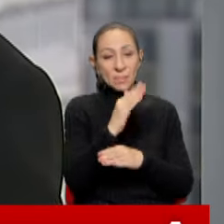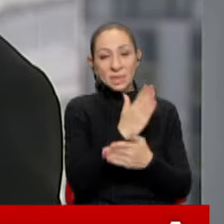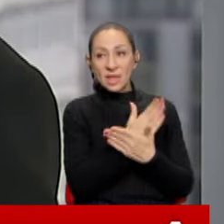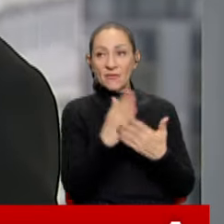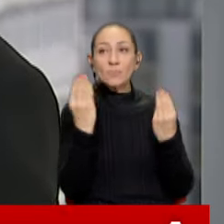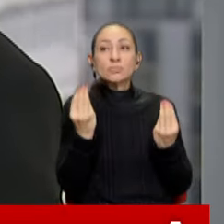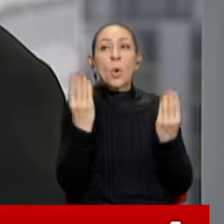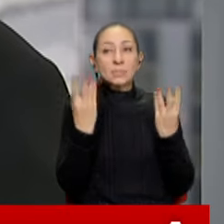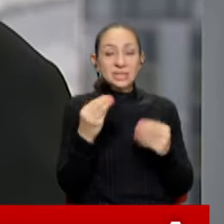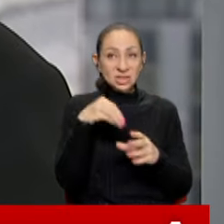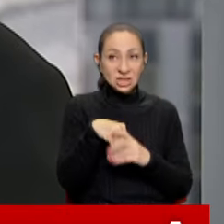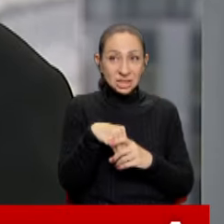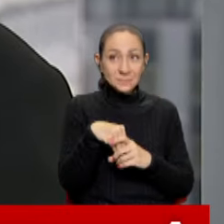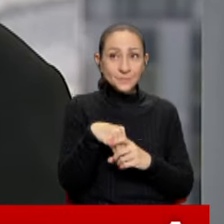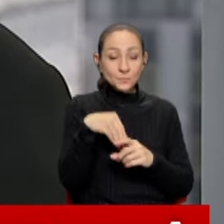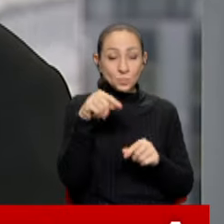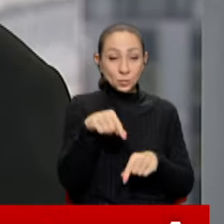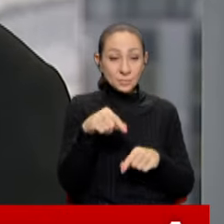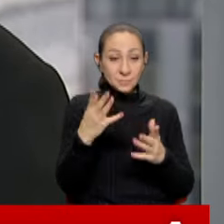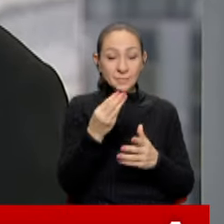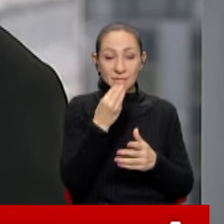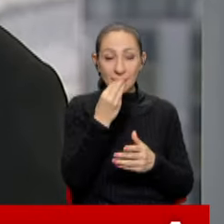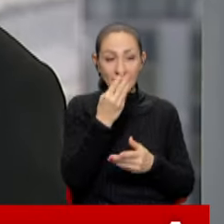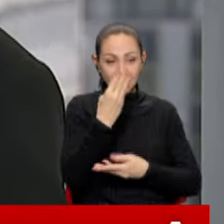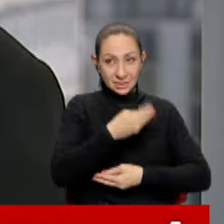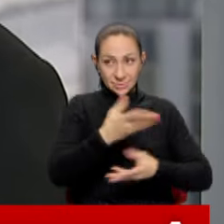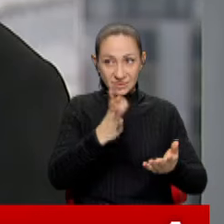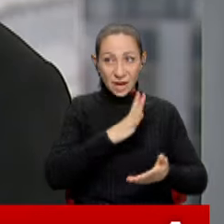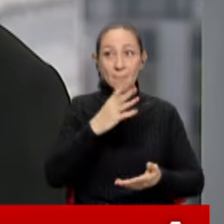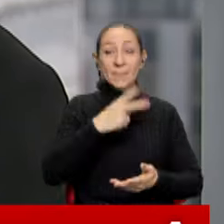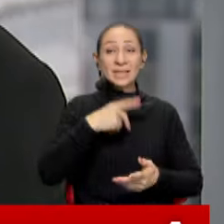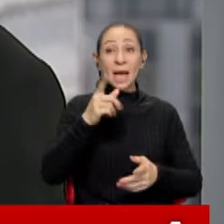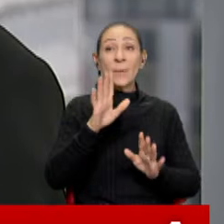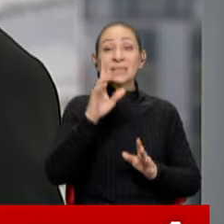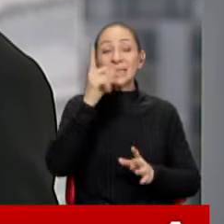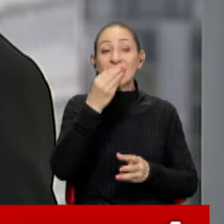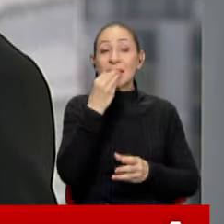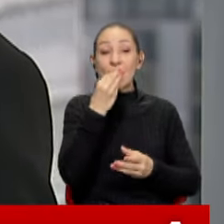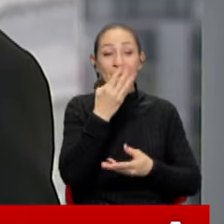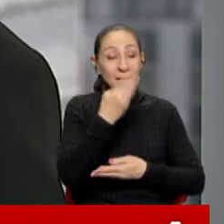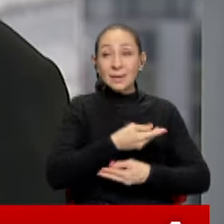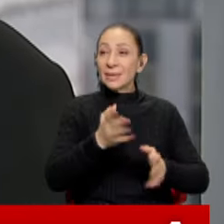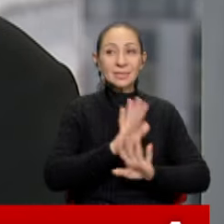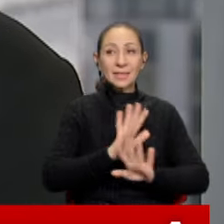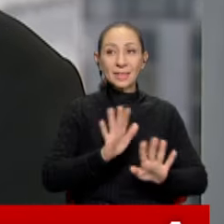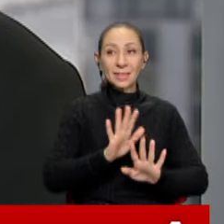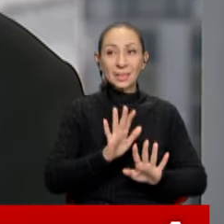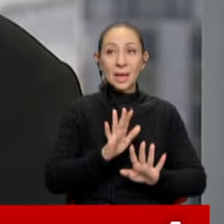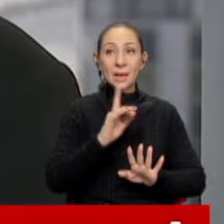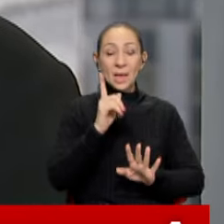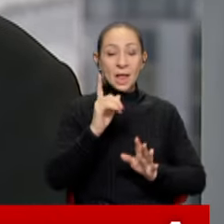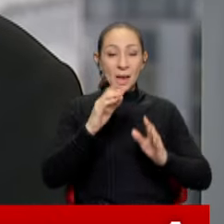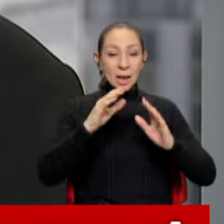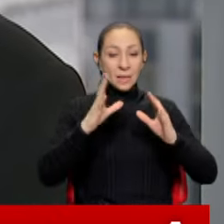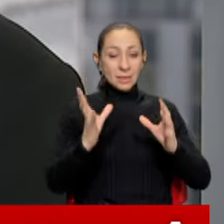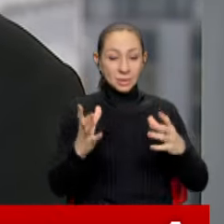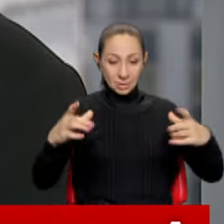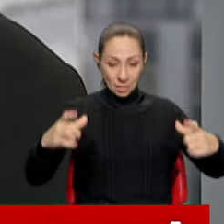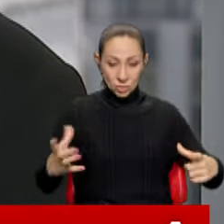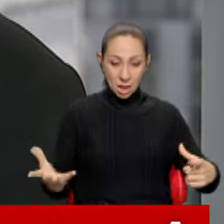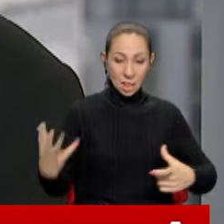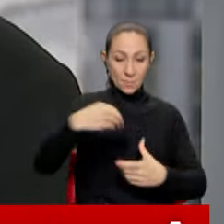idame ettirebilmesi için şu anda da mesela yemek ikramımız var belediyemizde ama sadece yemek ikramı olarak değil. Yani bir kampüs haline getirip